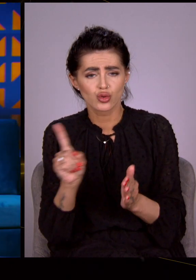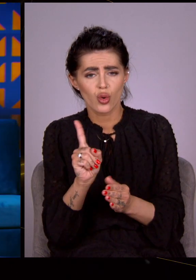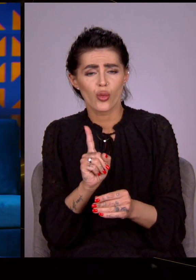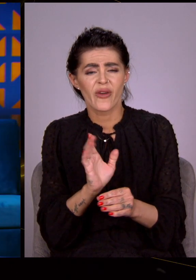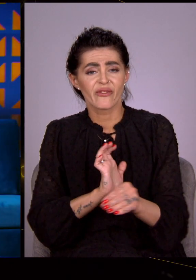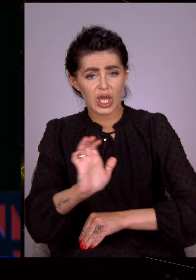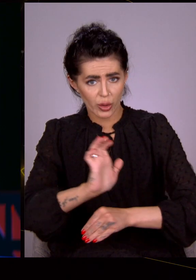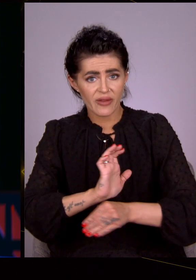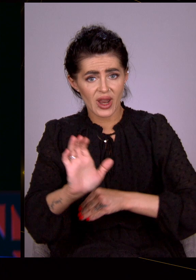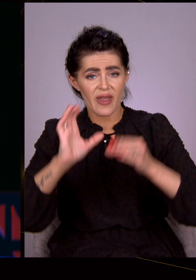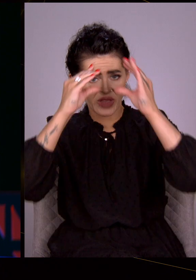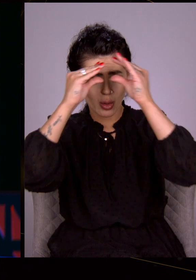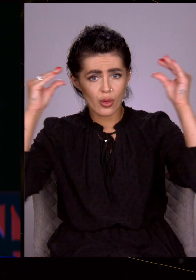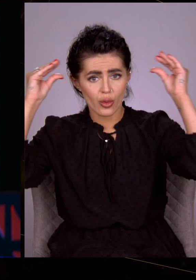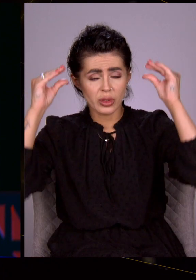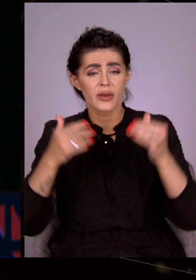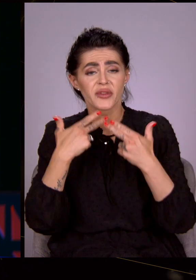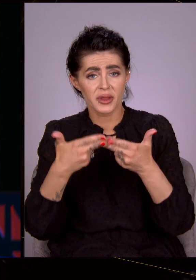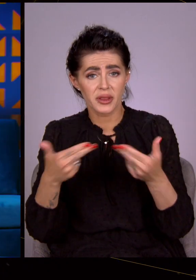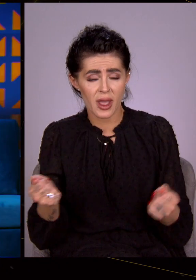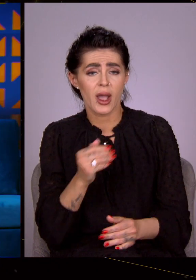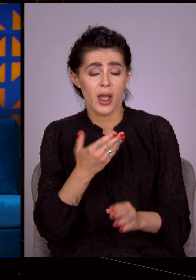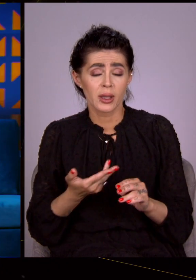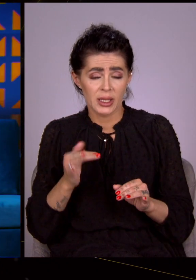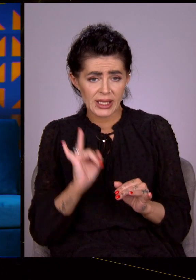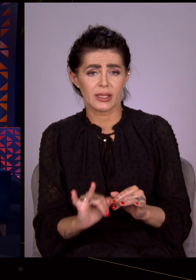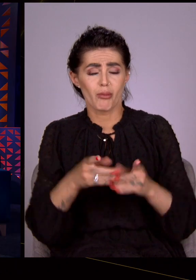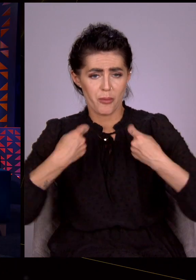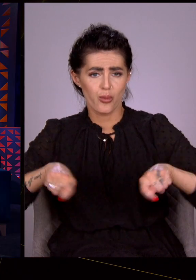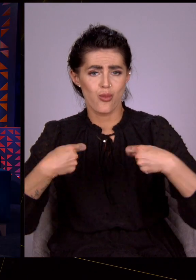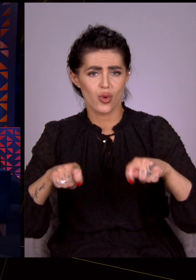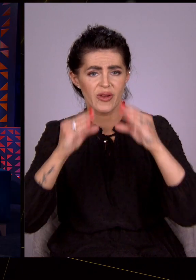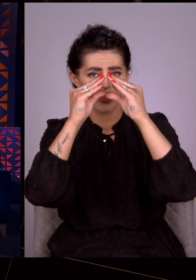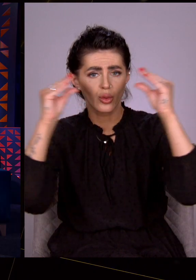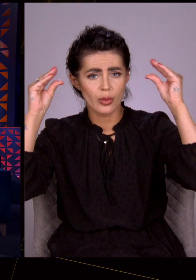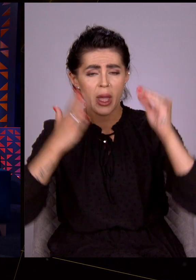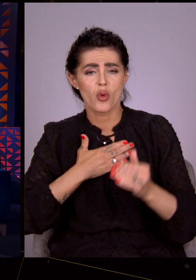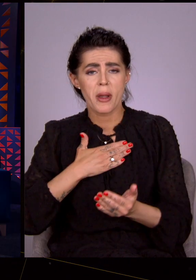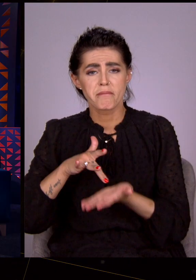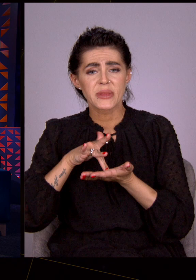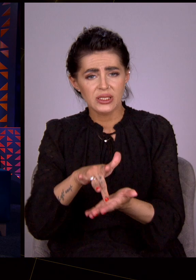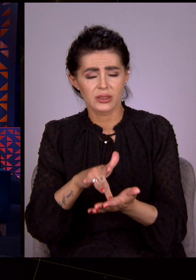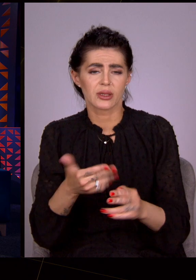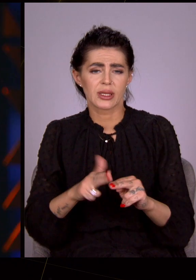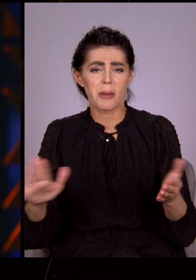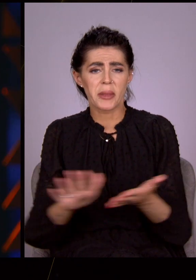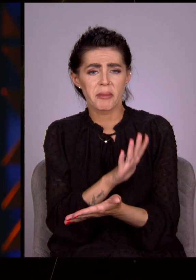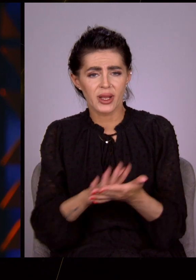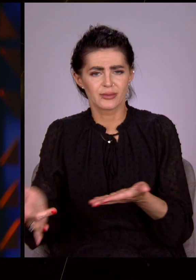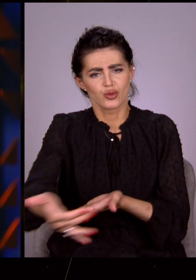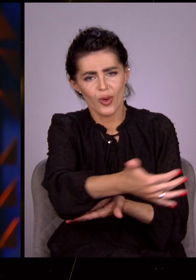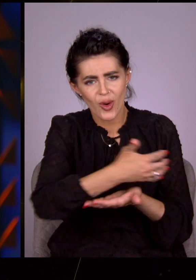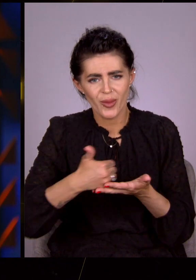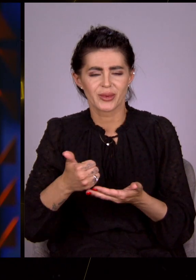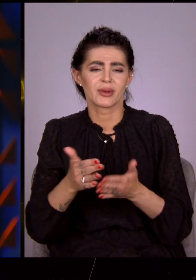виготовляє віночки? Да, і продає їх потім. І продає. Да. Моя місія – це прибирання після неї,